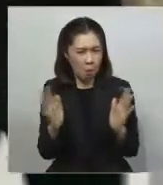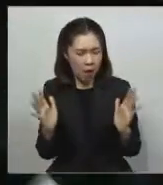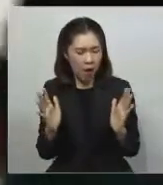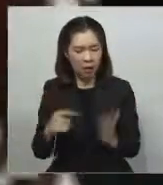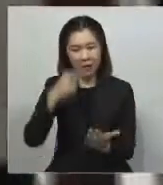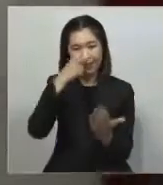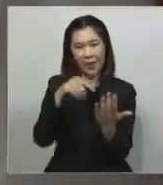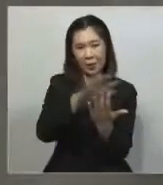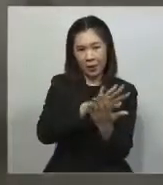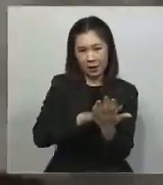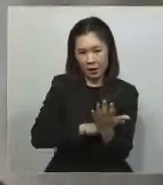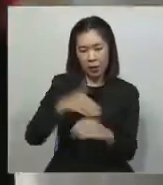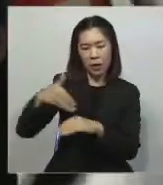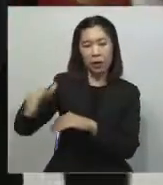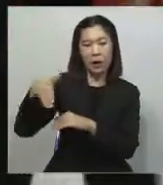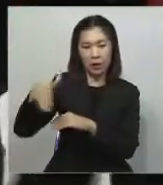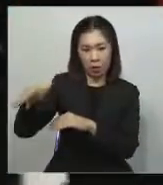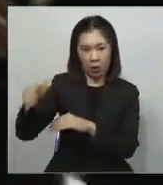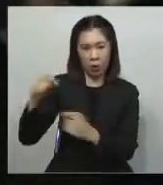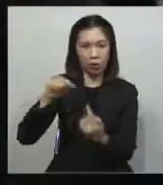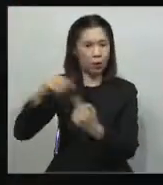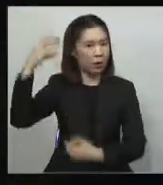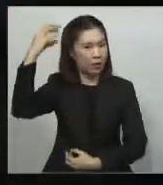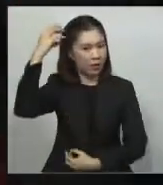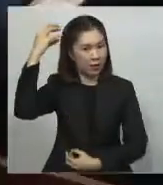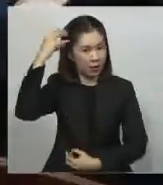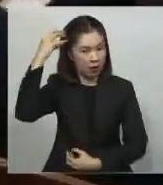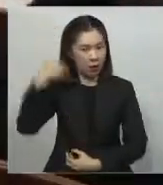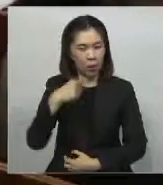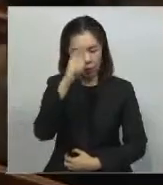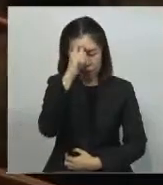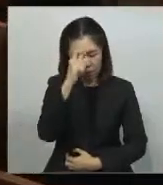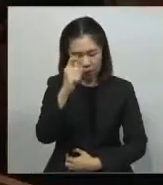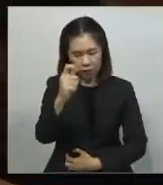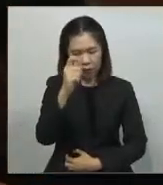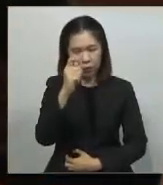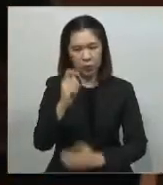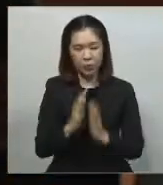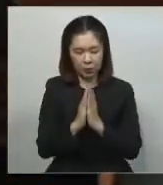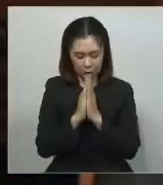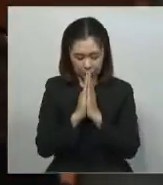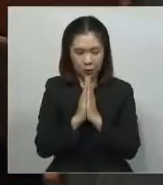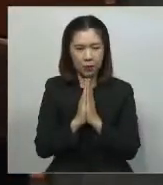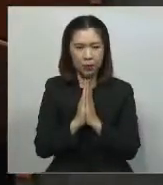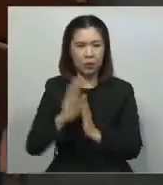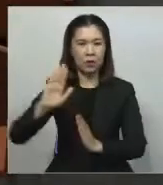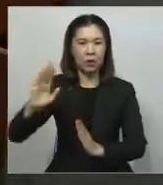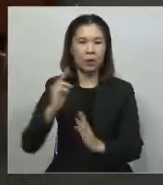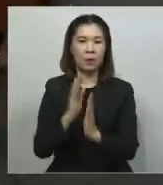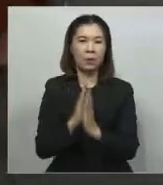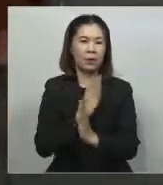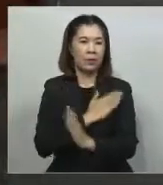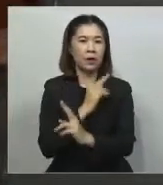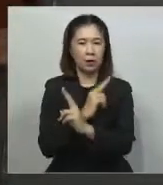ประเทศและประเทศเพื่อนบ้านโดยเฉพาะสปป.ลาวนะคะที่เลื่อมสายศรัทธาพระเทพวิทยาคมหรือหลวงพ่อคูณปริสุทธโ